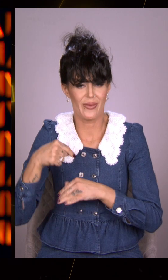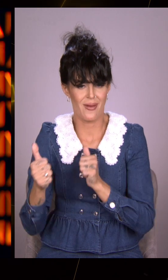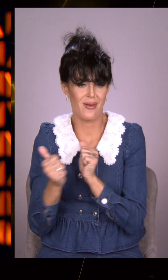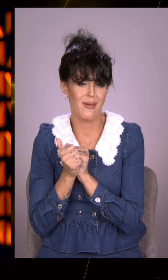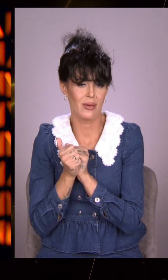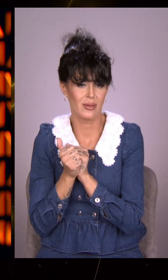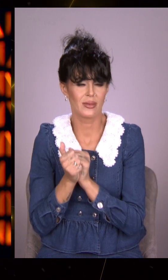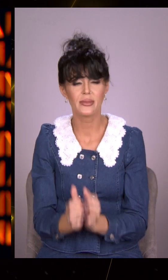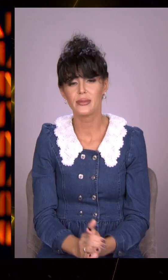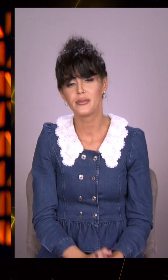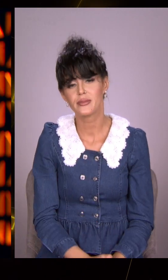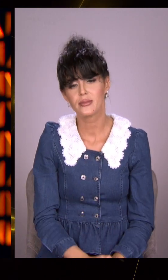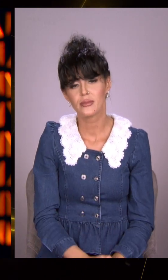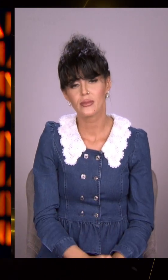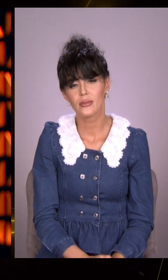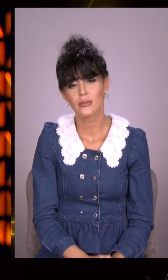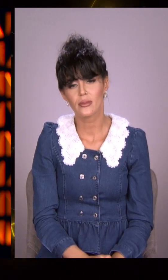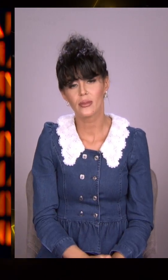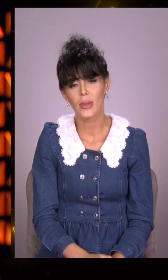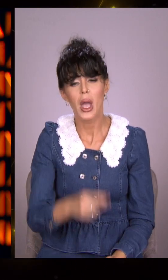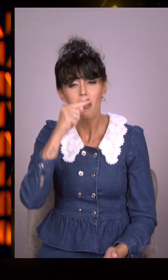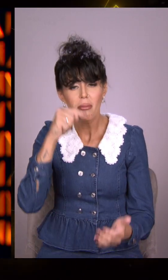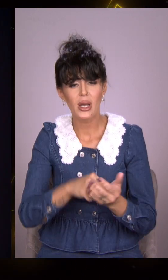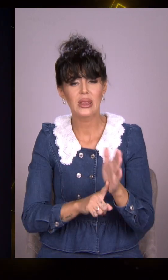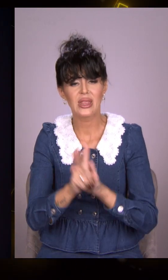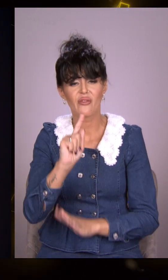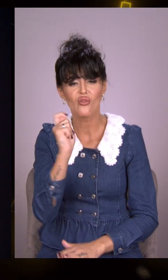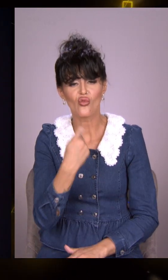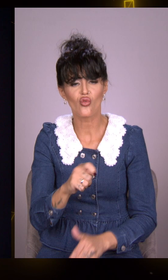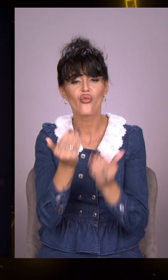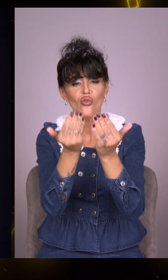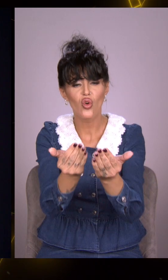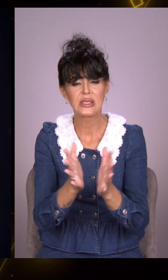Любо, скажіть, будь ласка, як застала вашу сім'ю війна?